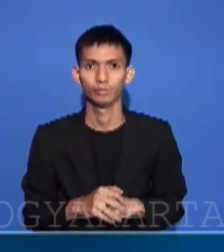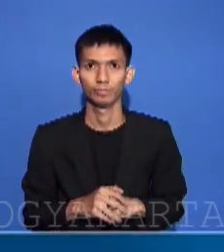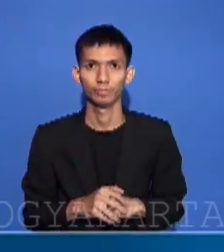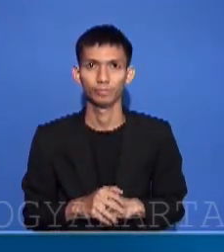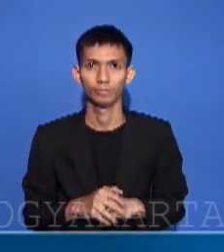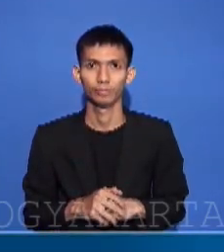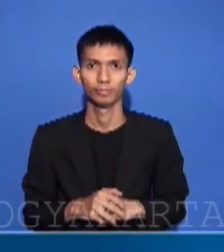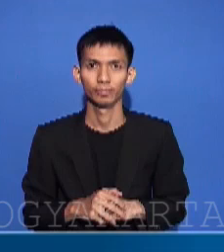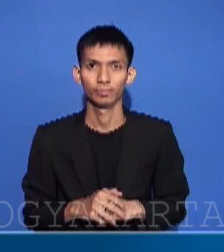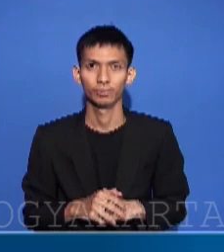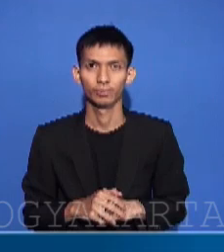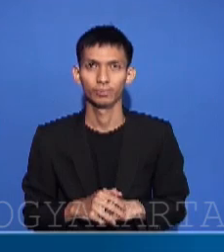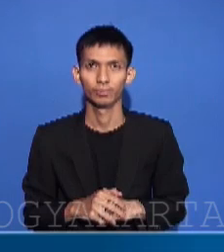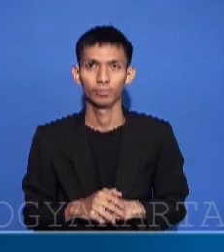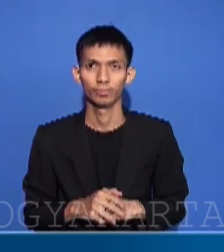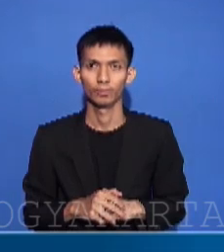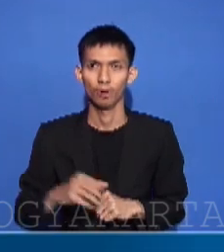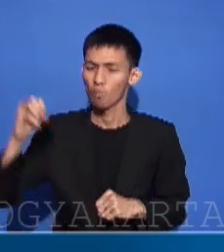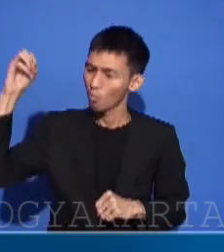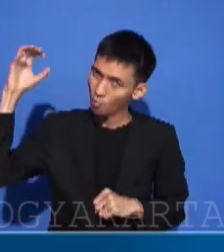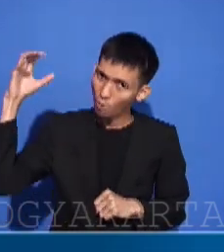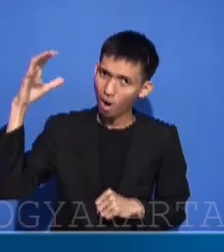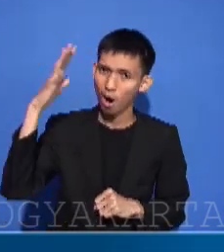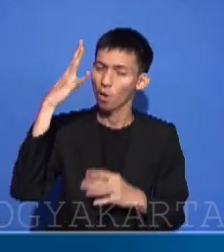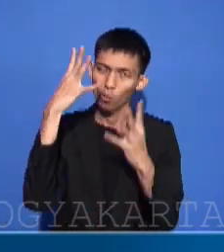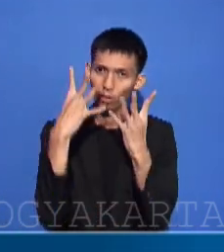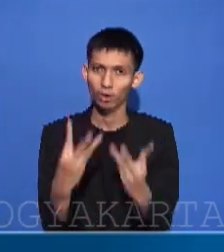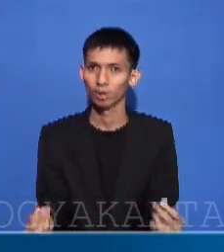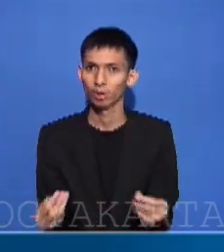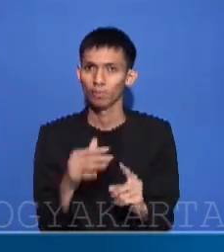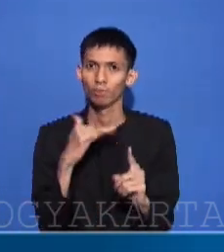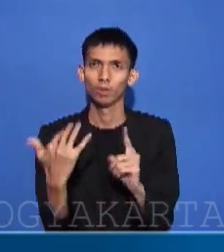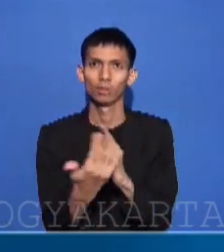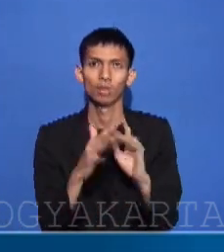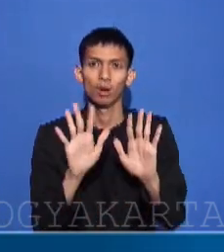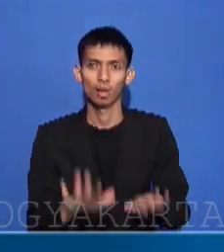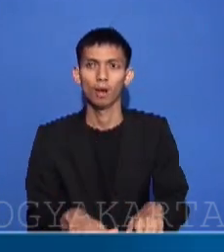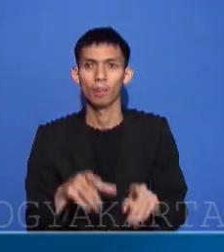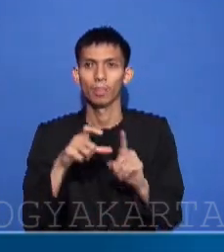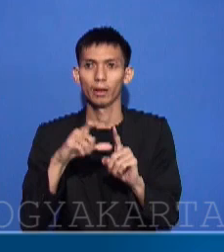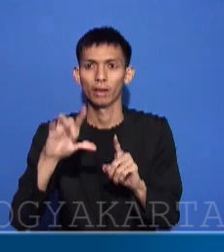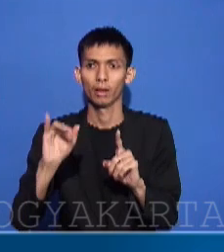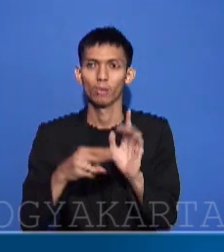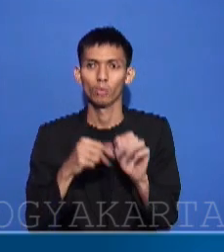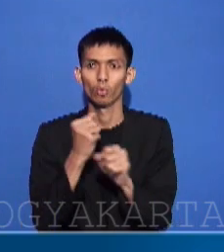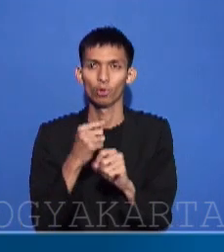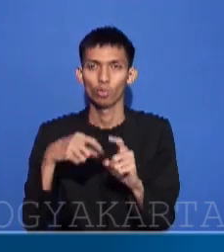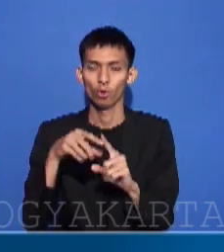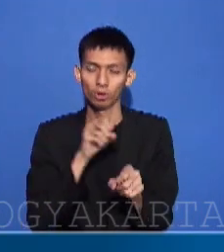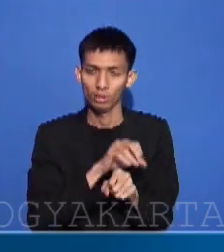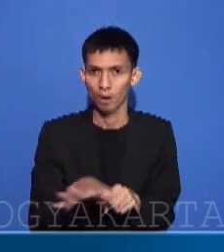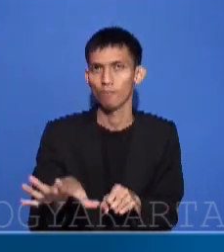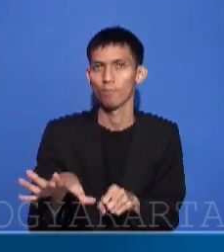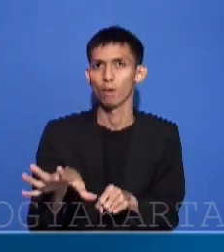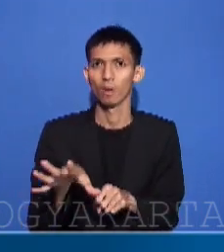dampak musim kemarau dirasakan sebagian warga di wilayah Kapan hewan lingo Bantul salah satunya warga dipadukan